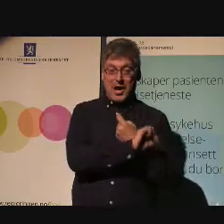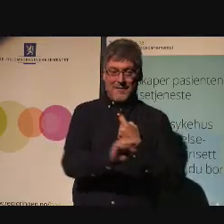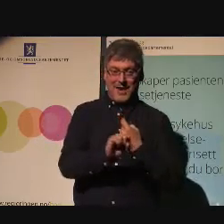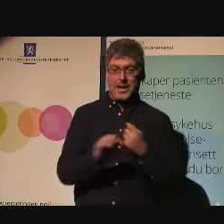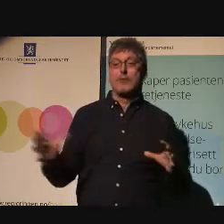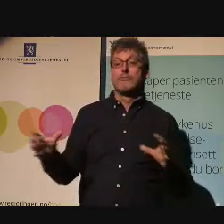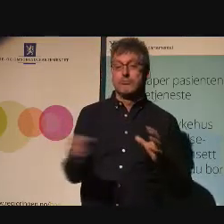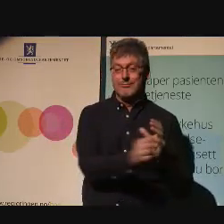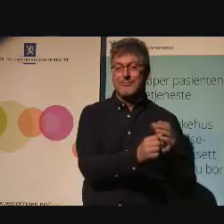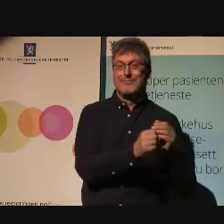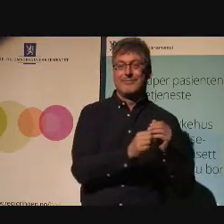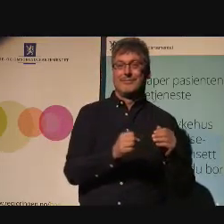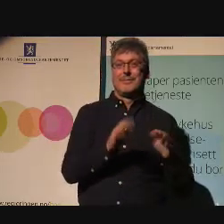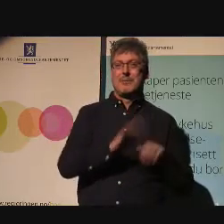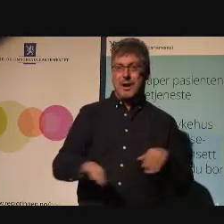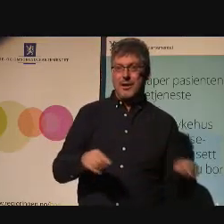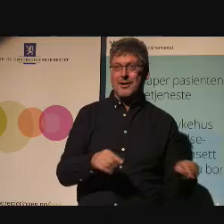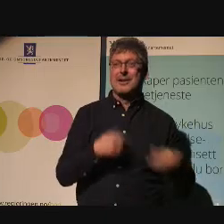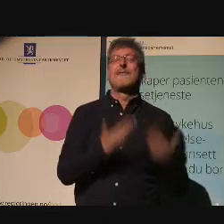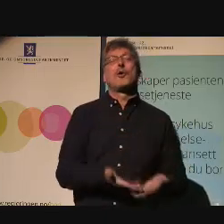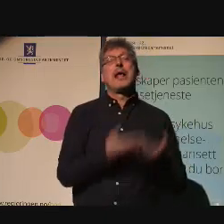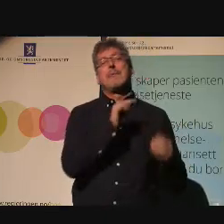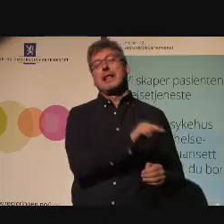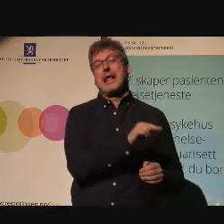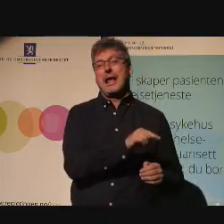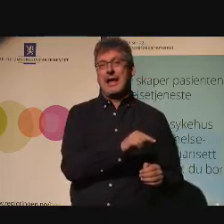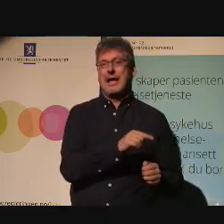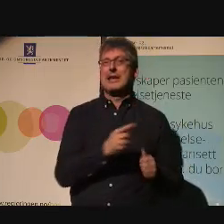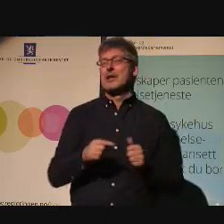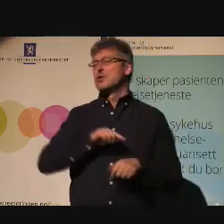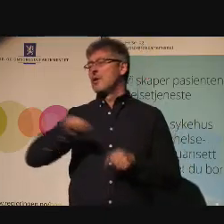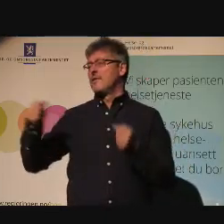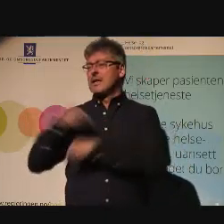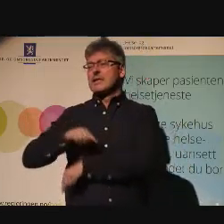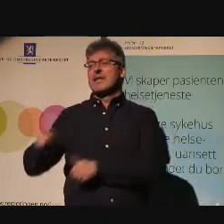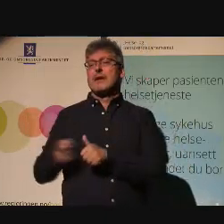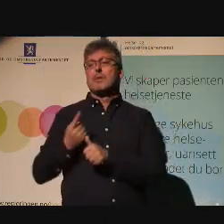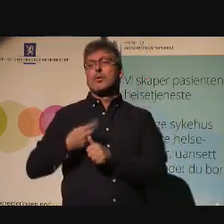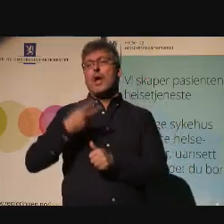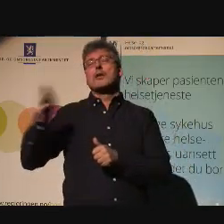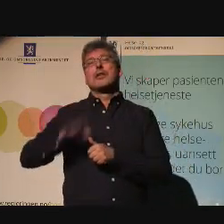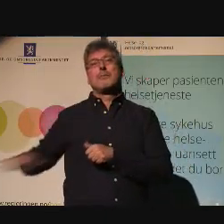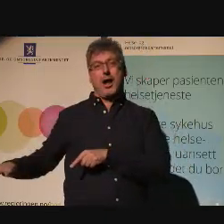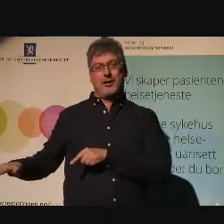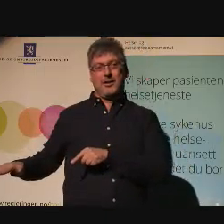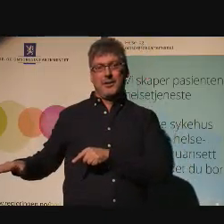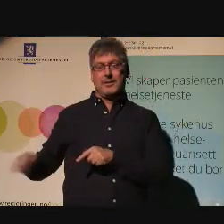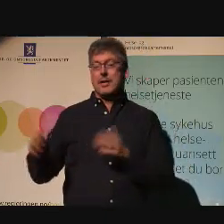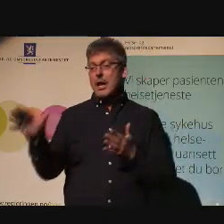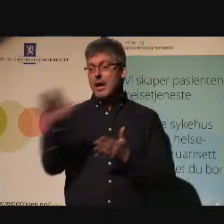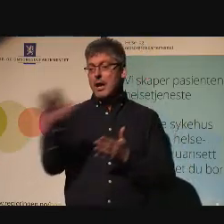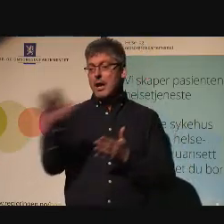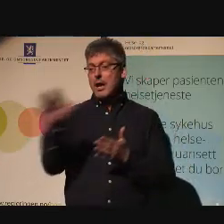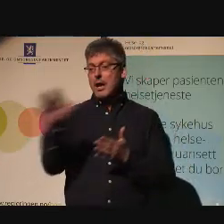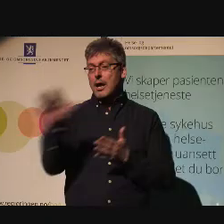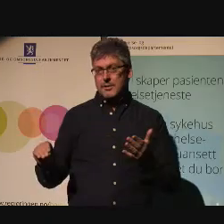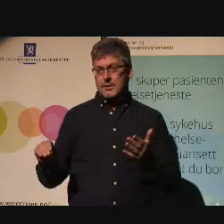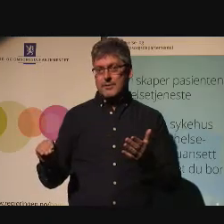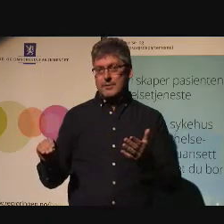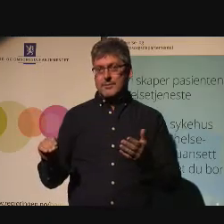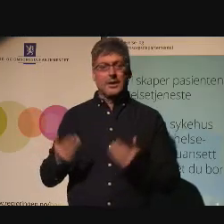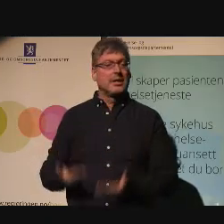av barnevernet, da får de den hjelpen de trenger, da prioriterer vi andre barn. Det fører jo til at den kanskje ikke